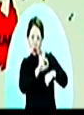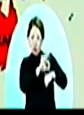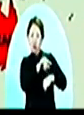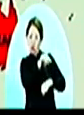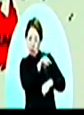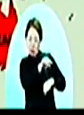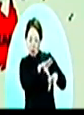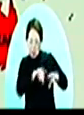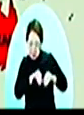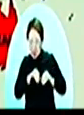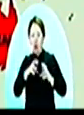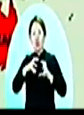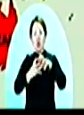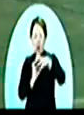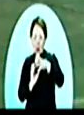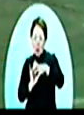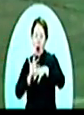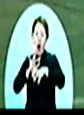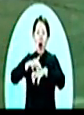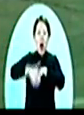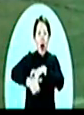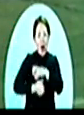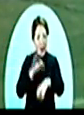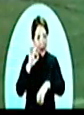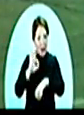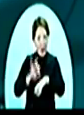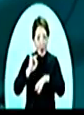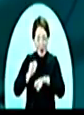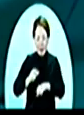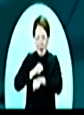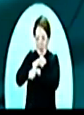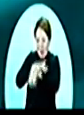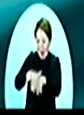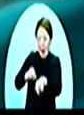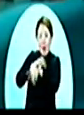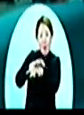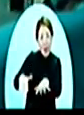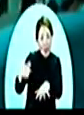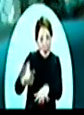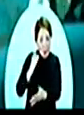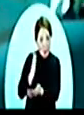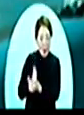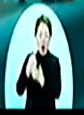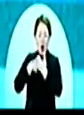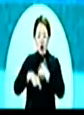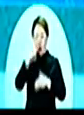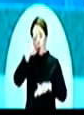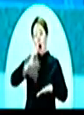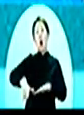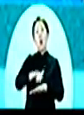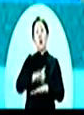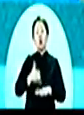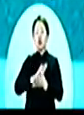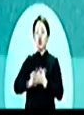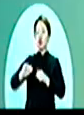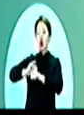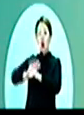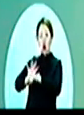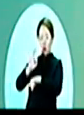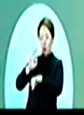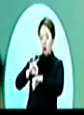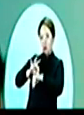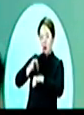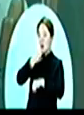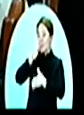халдвар өнөөдөр дэлхийн ихэнх улс оронд илэрч цар тахлын хэмжээнд хүрээд байна. Манай улсын хувьд шин төрлийн коронавирусын